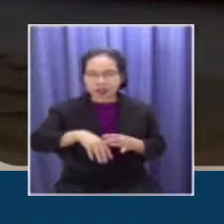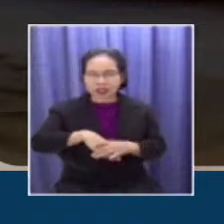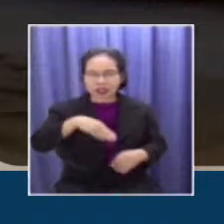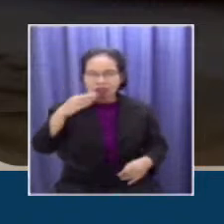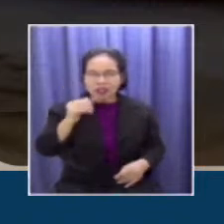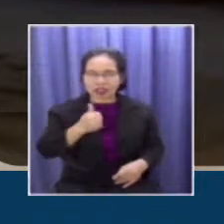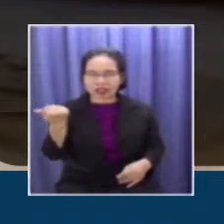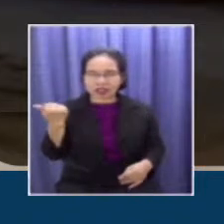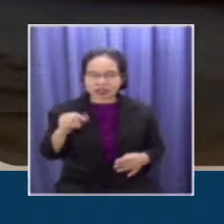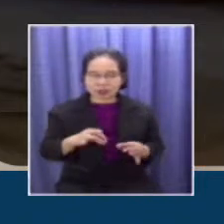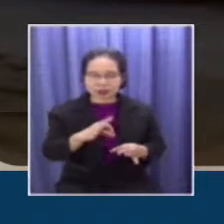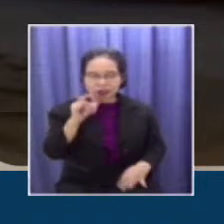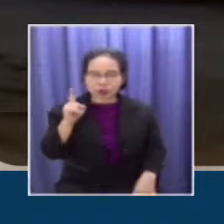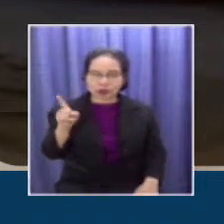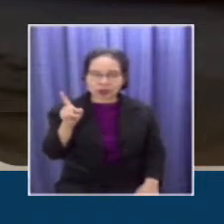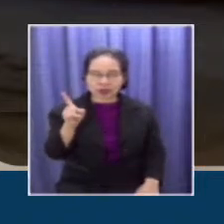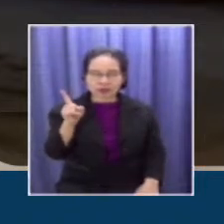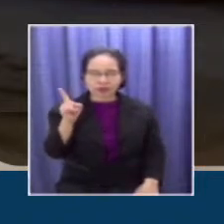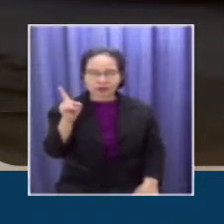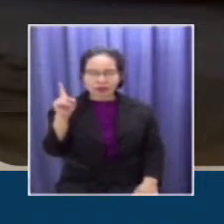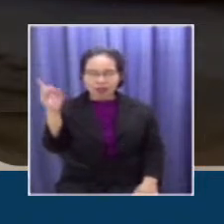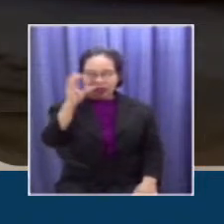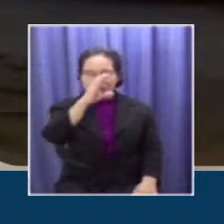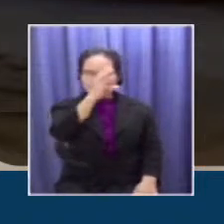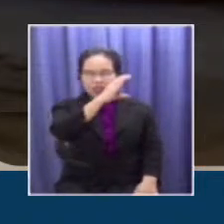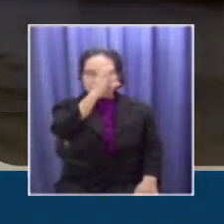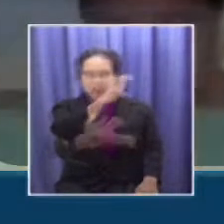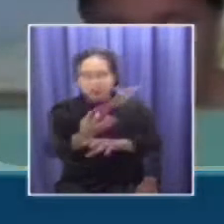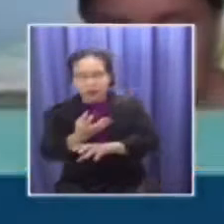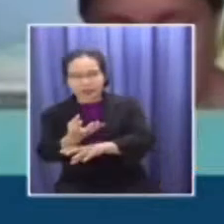enso na tene mu na sa ahomane ne firi ne mu a